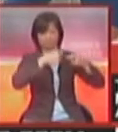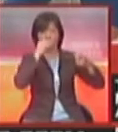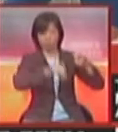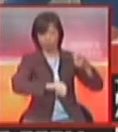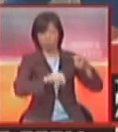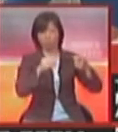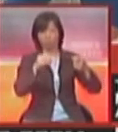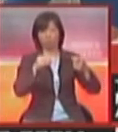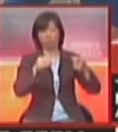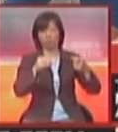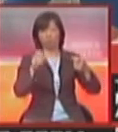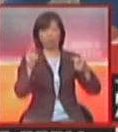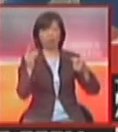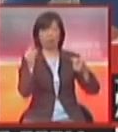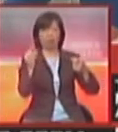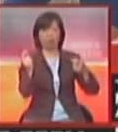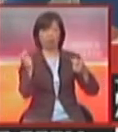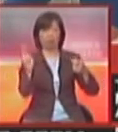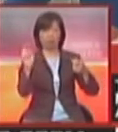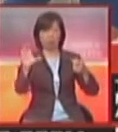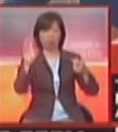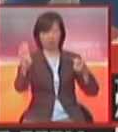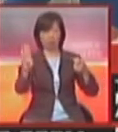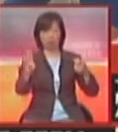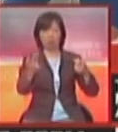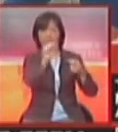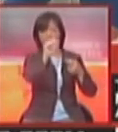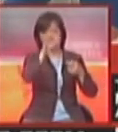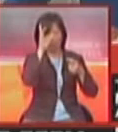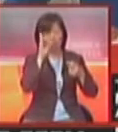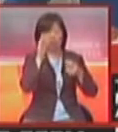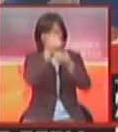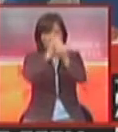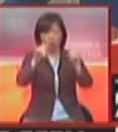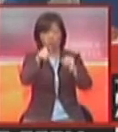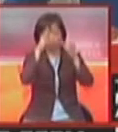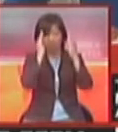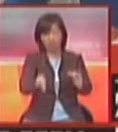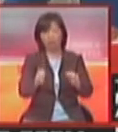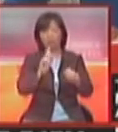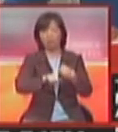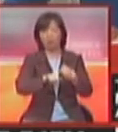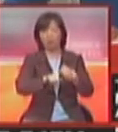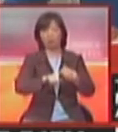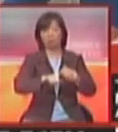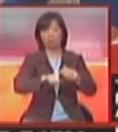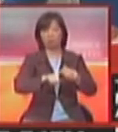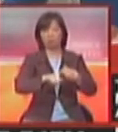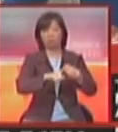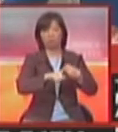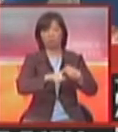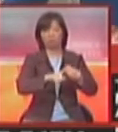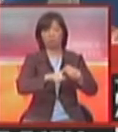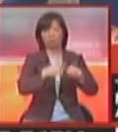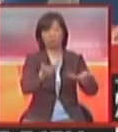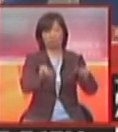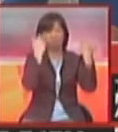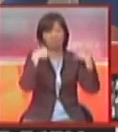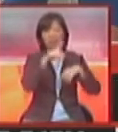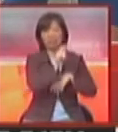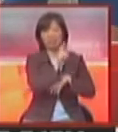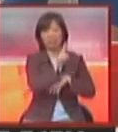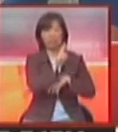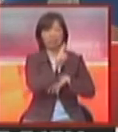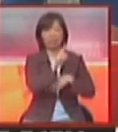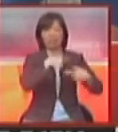ang MTRCB at husgado lang ang makakapag-suspend ng kanilang order. Maraming salamat